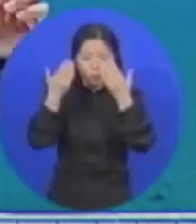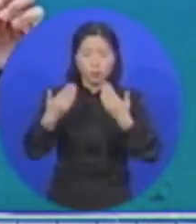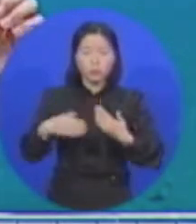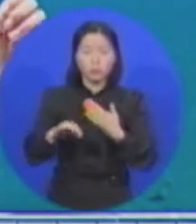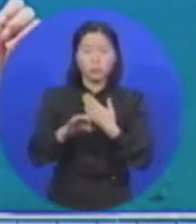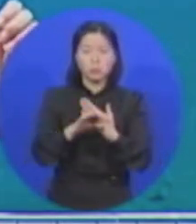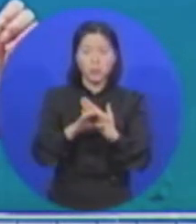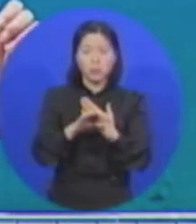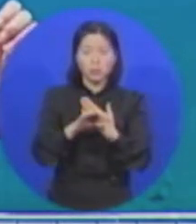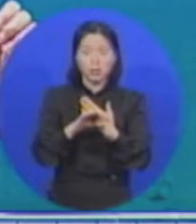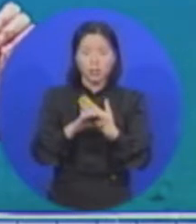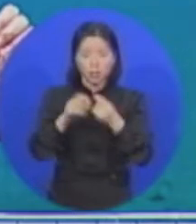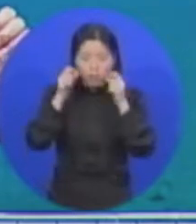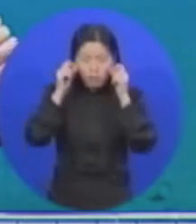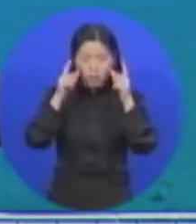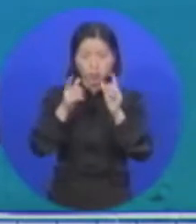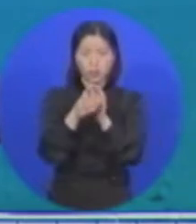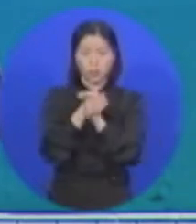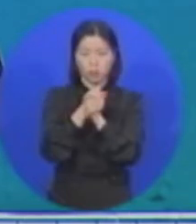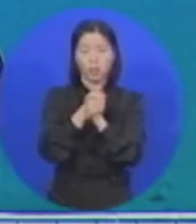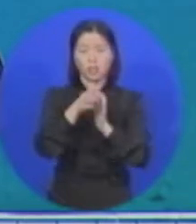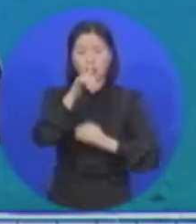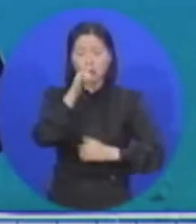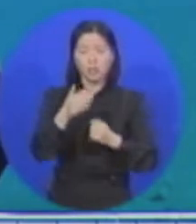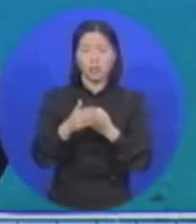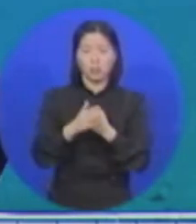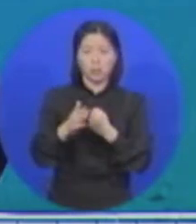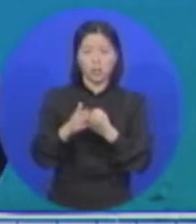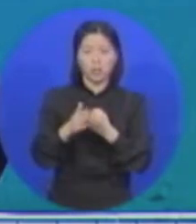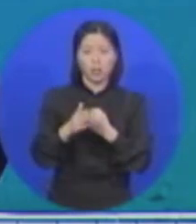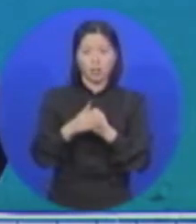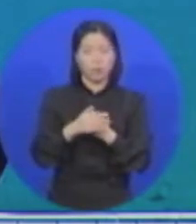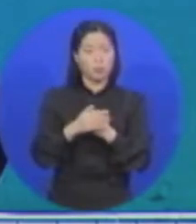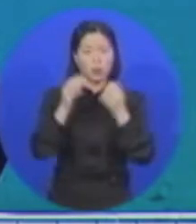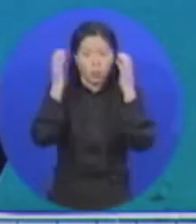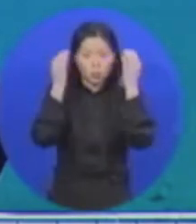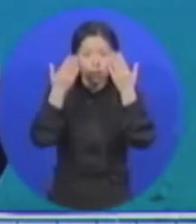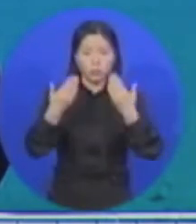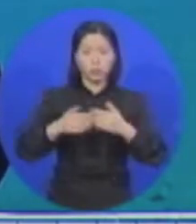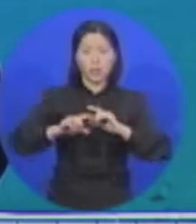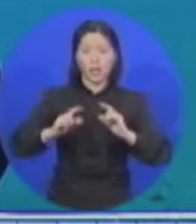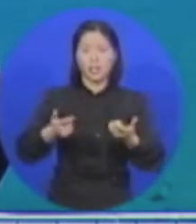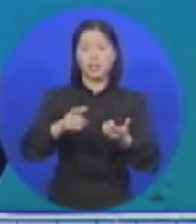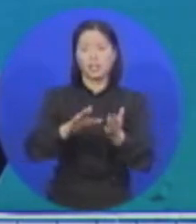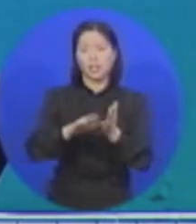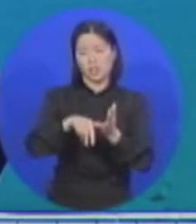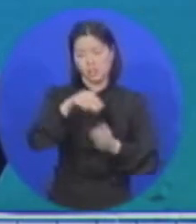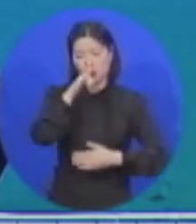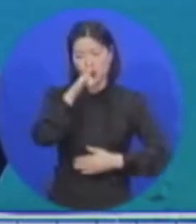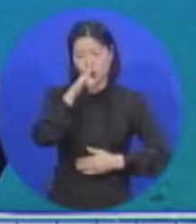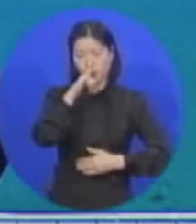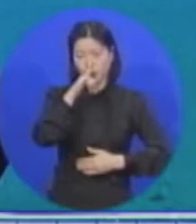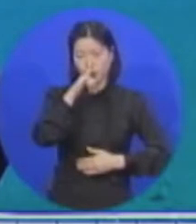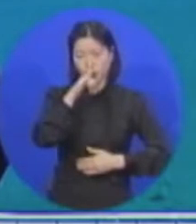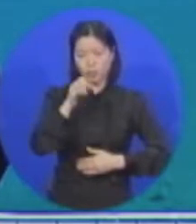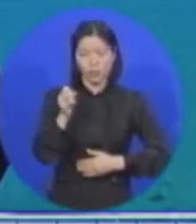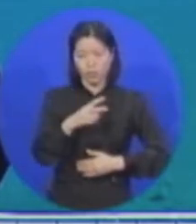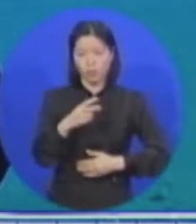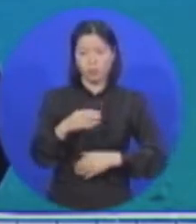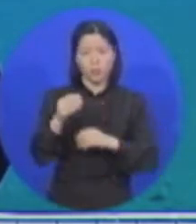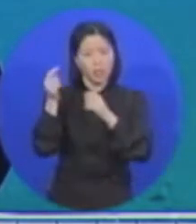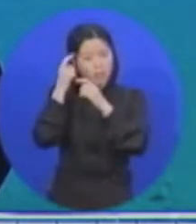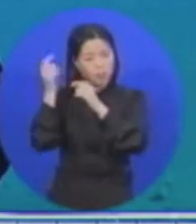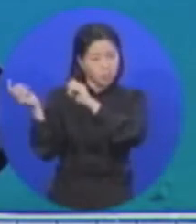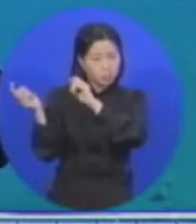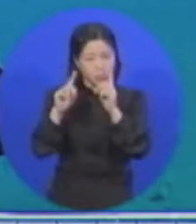잠들게 할 때가 있어요 여러분이 정신 똑바로 차려야 되어 마귀는 괴롭게 하는 게 목적이 아닙니다